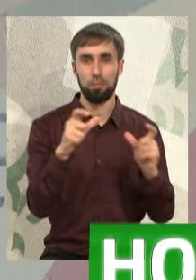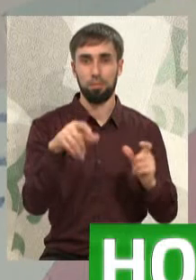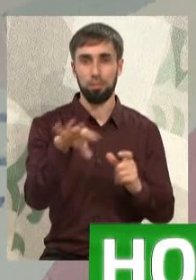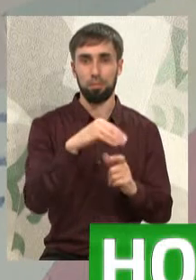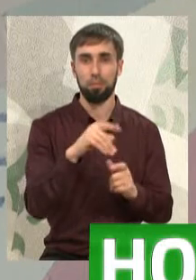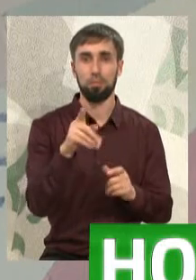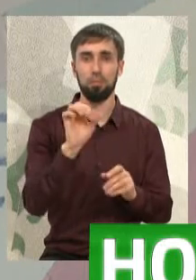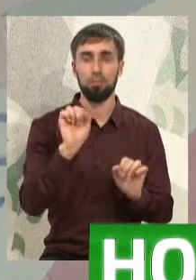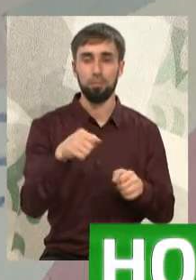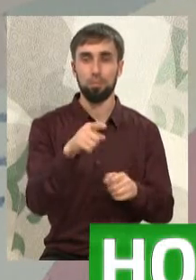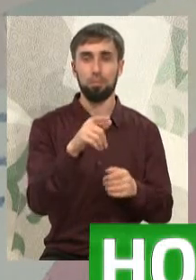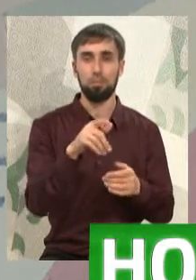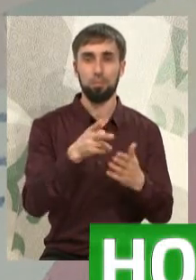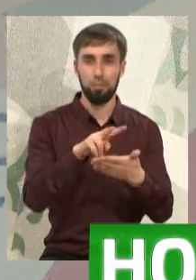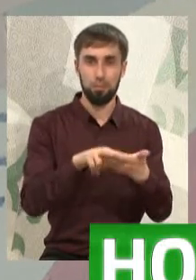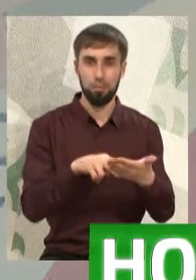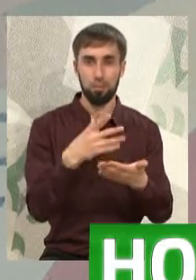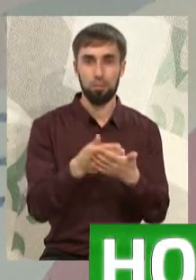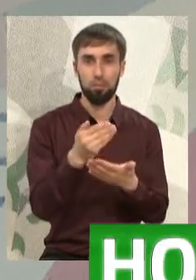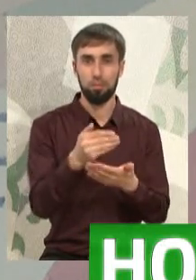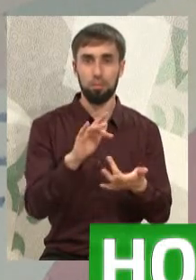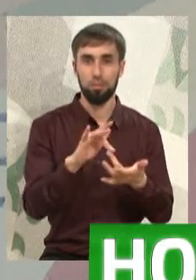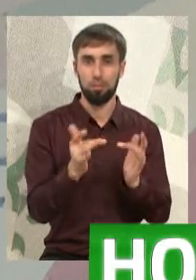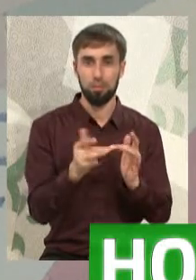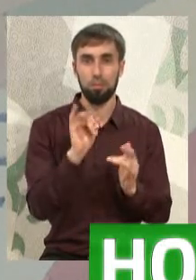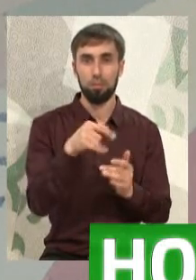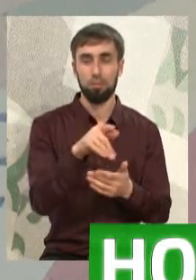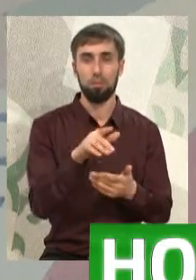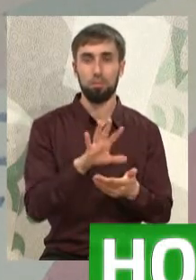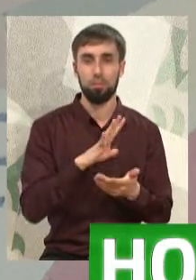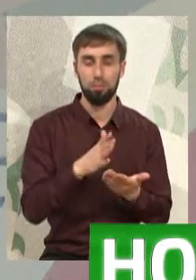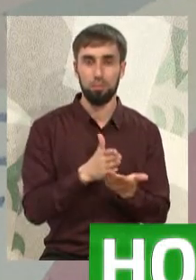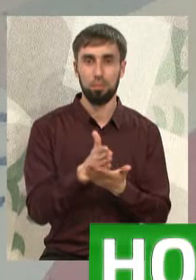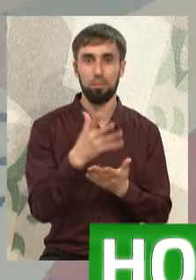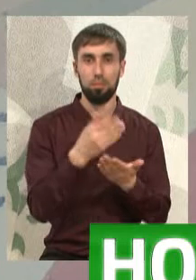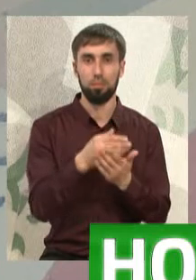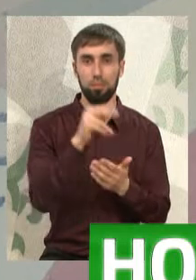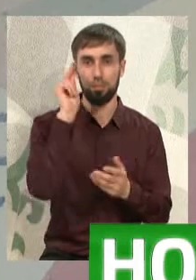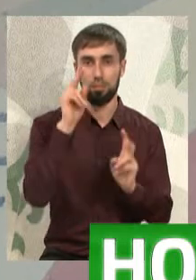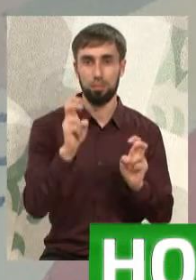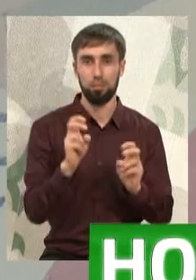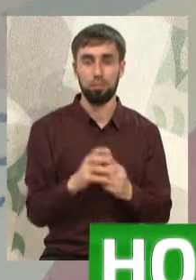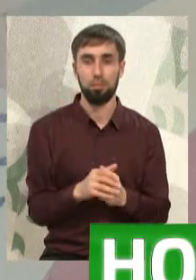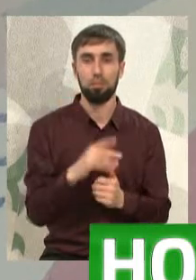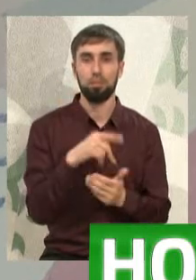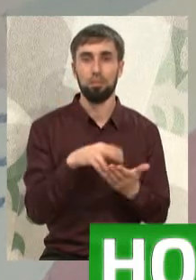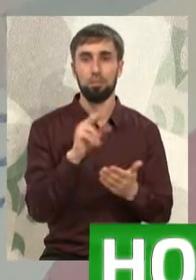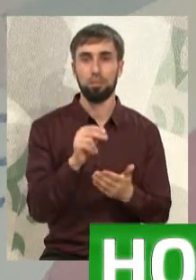которые они могут зарегистрироваться и проходить свою учебную программу. Это такие как